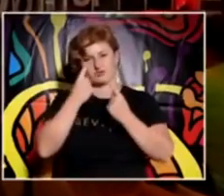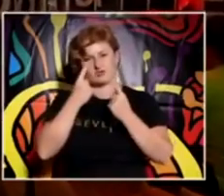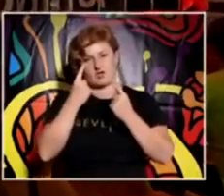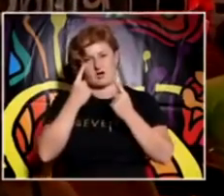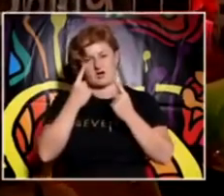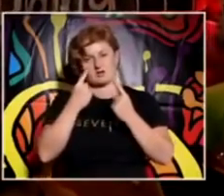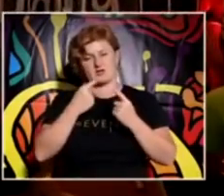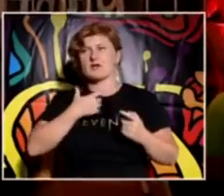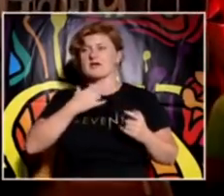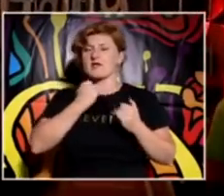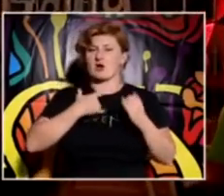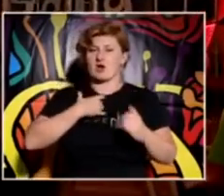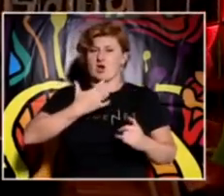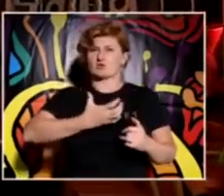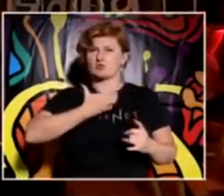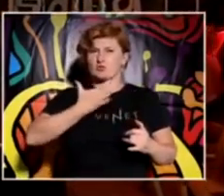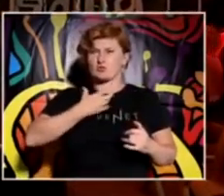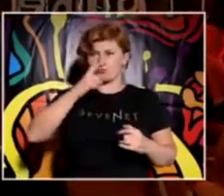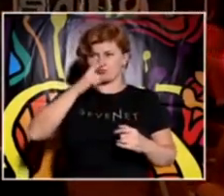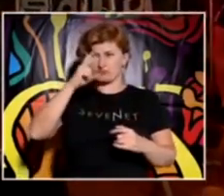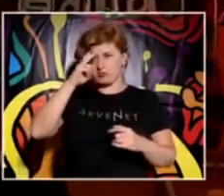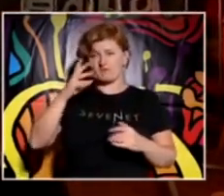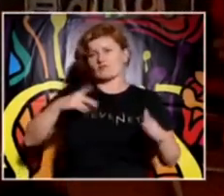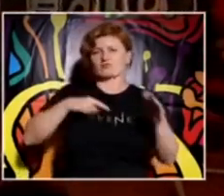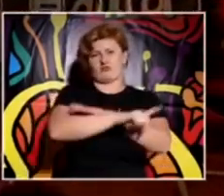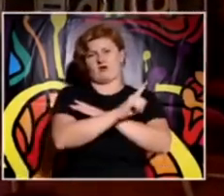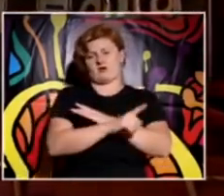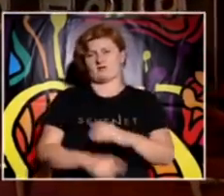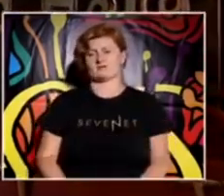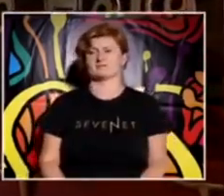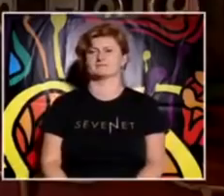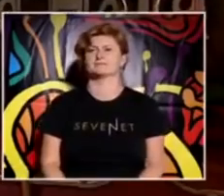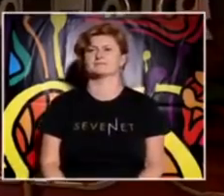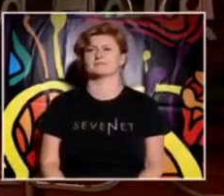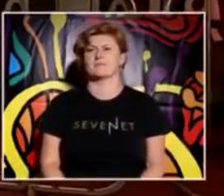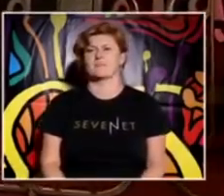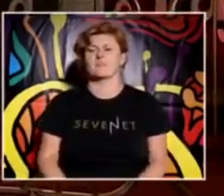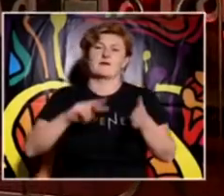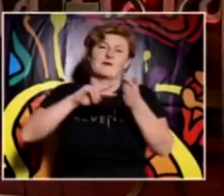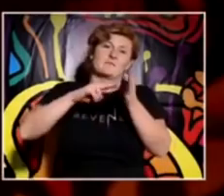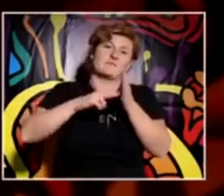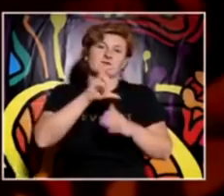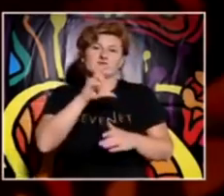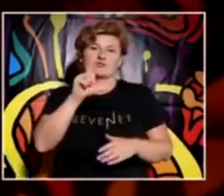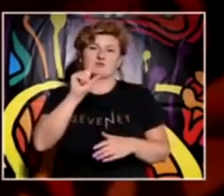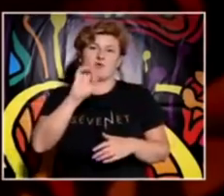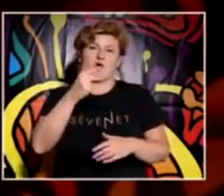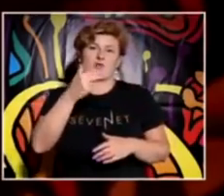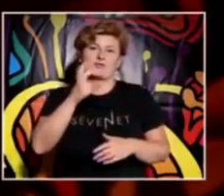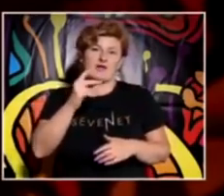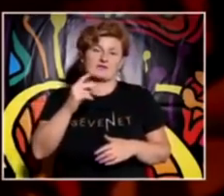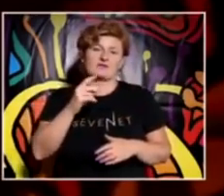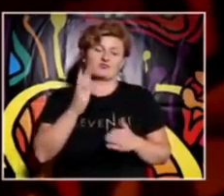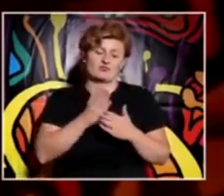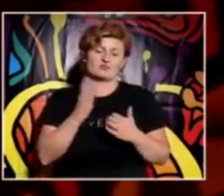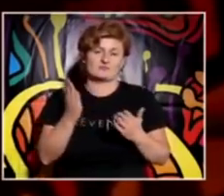intuicja. Jeśli czujesz, że to jest zły człowiek, po prostu uciekaj. plan czy spontan za nami. Bardzo Wam dziękuję za Wasze odpowiedzi na